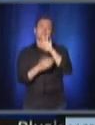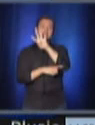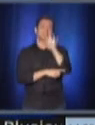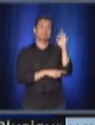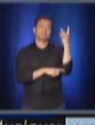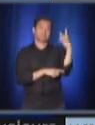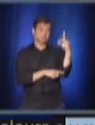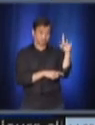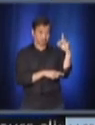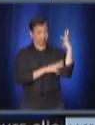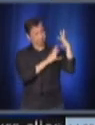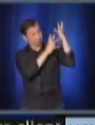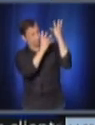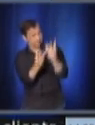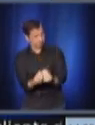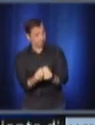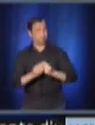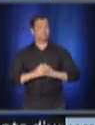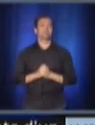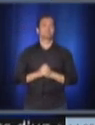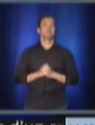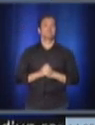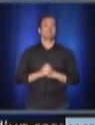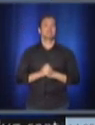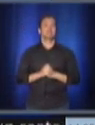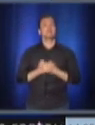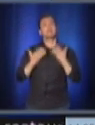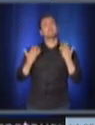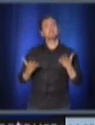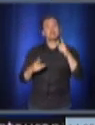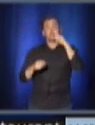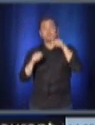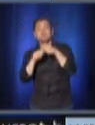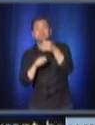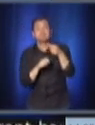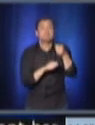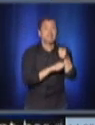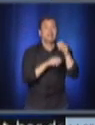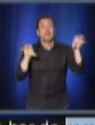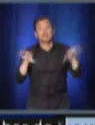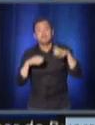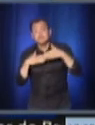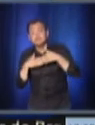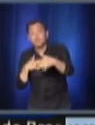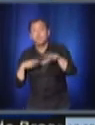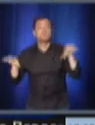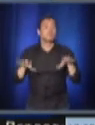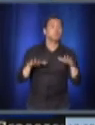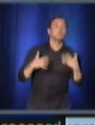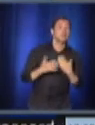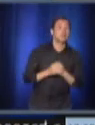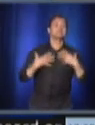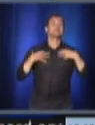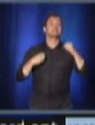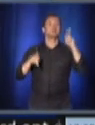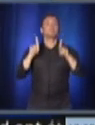instants pour vous parler de nos actions qui concernent justement le dépistage. J'ai demandé à ce que la santé